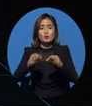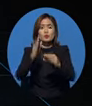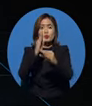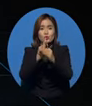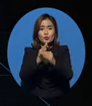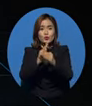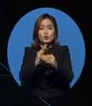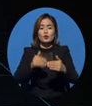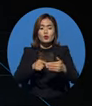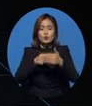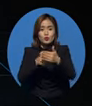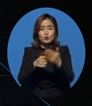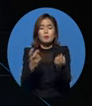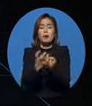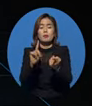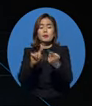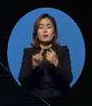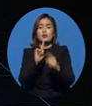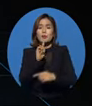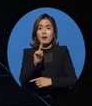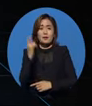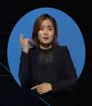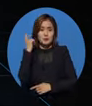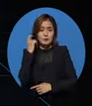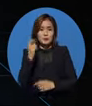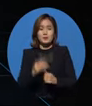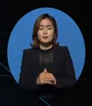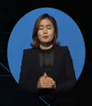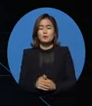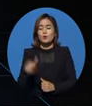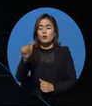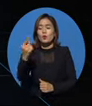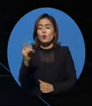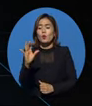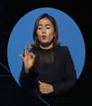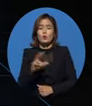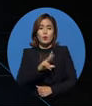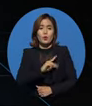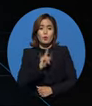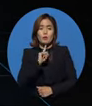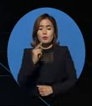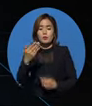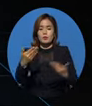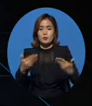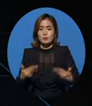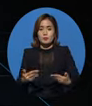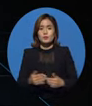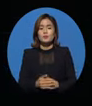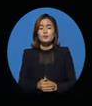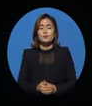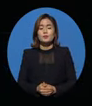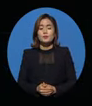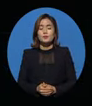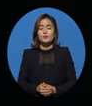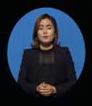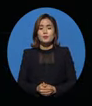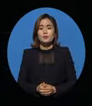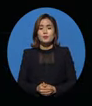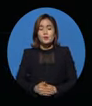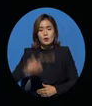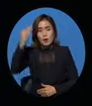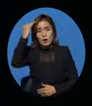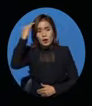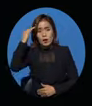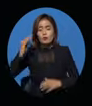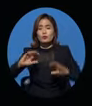추진 지원 방안에 대해 들어보겠습니다 그래서 홍영표 버 1분 내로 답변 부탁드립니다 에 그 대한민국